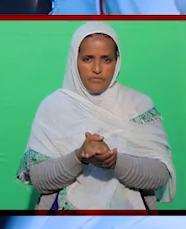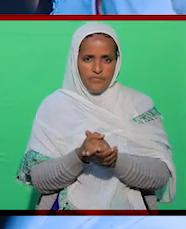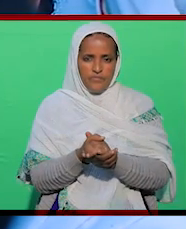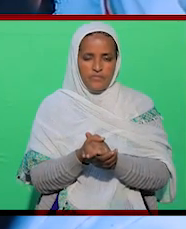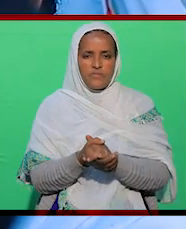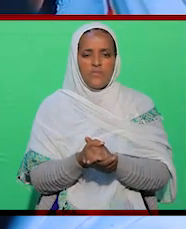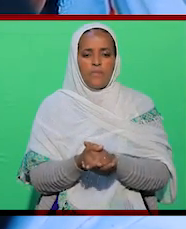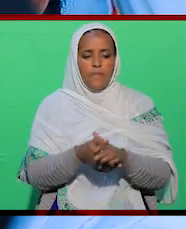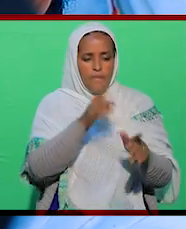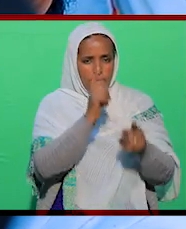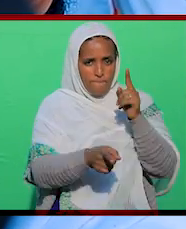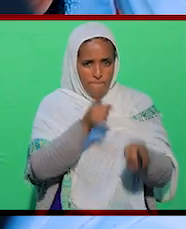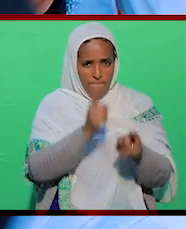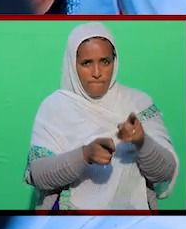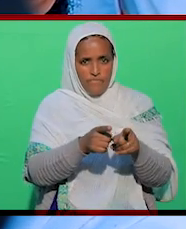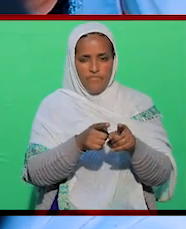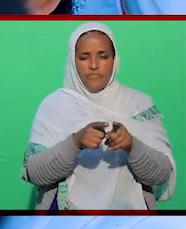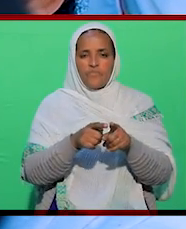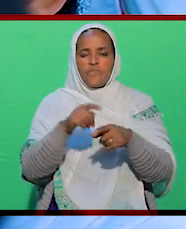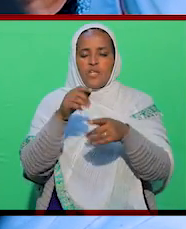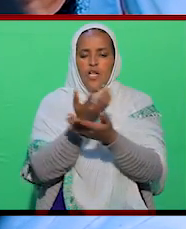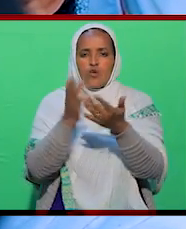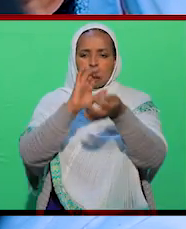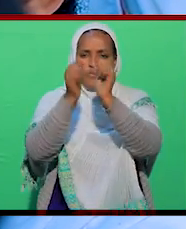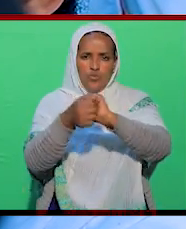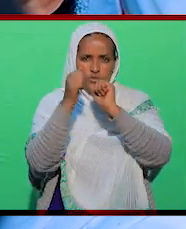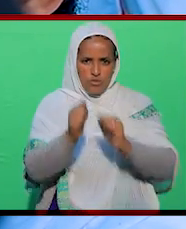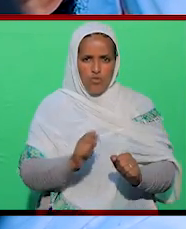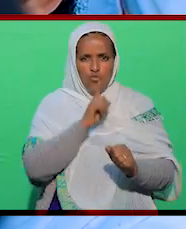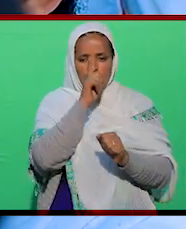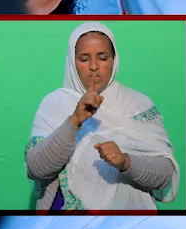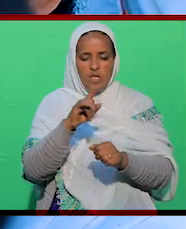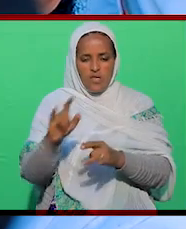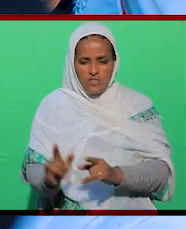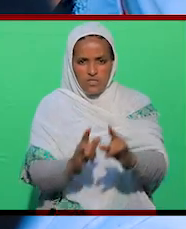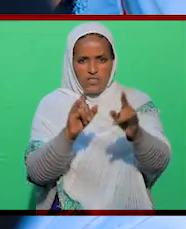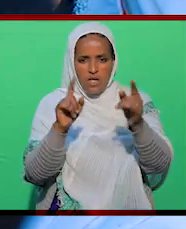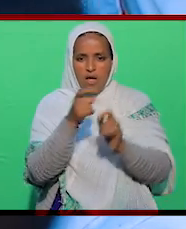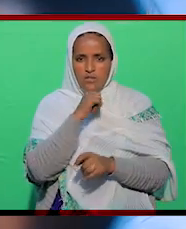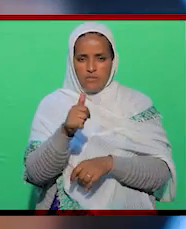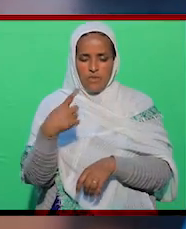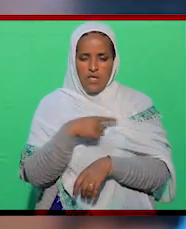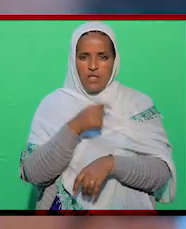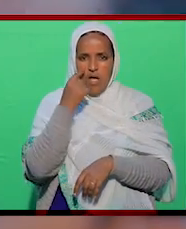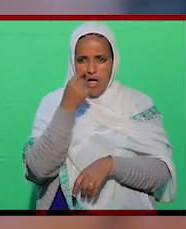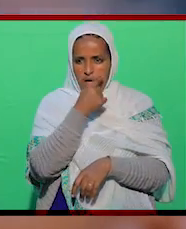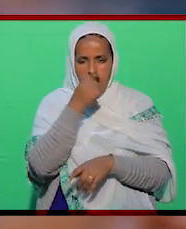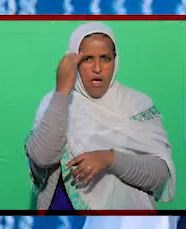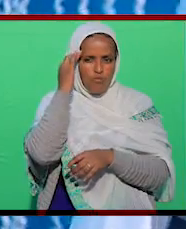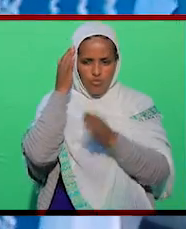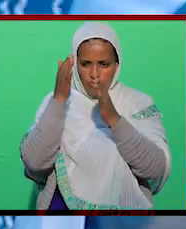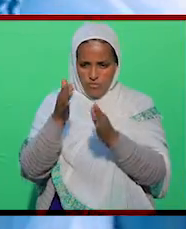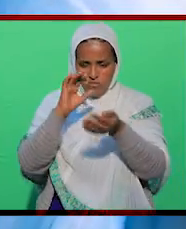ላንሳላችሁ በምታት አጋንንት ነገሮችን መቀየር ይችላሉ እነተኛ ይዘታቸውን ሳይሆን የኛን ይታ ነው